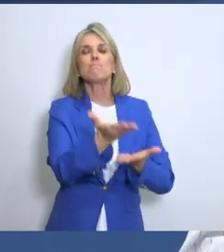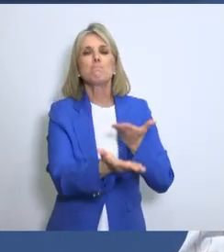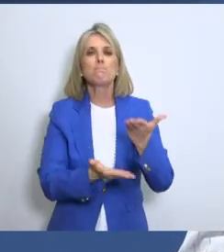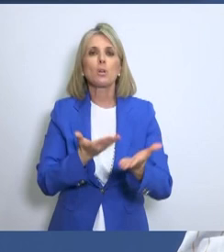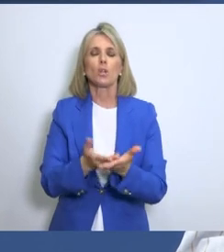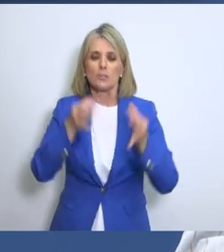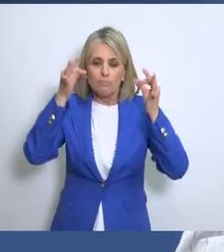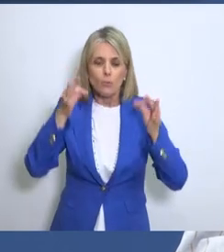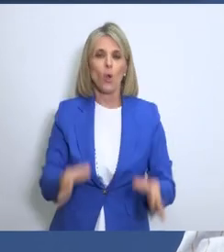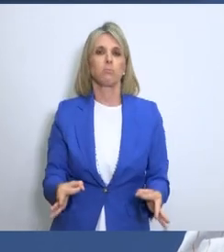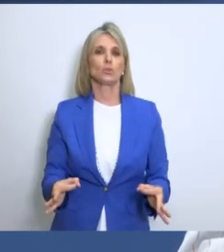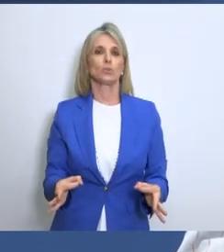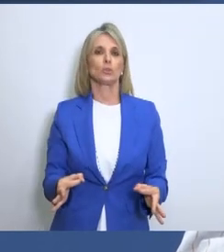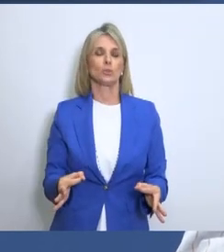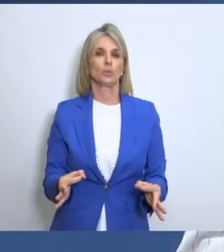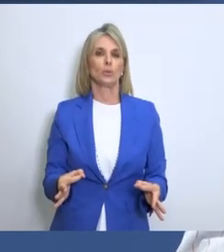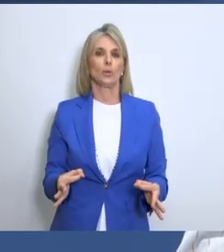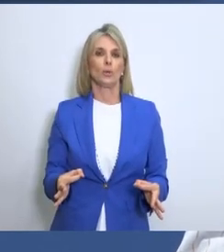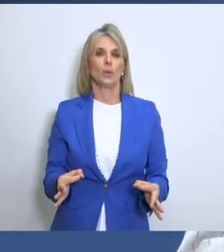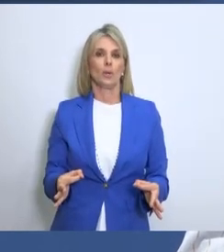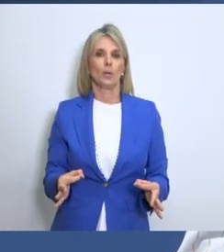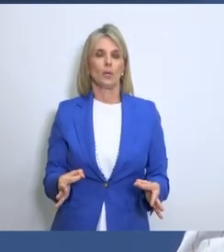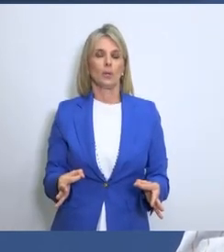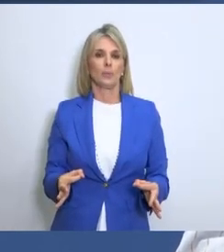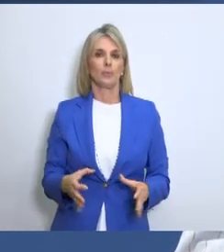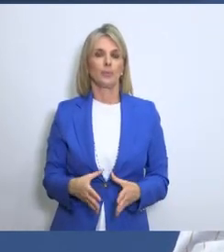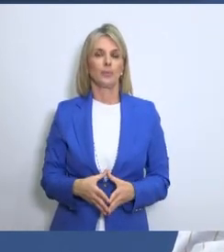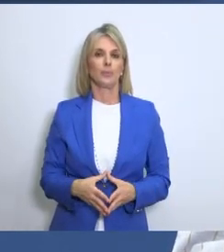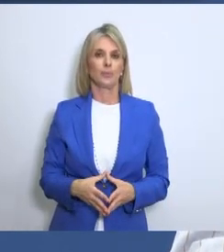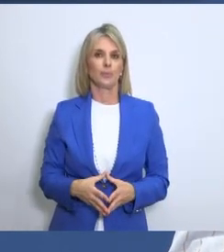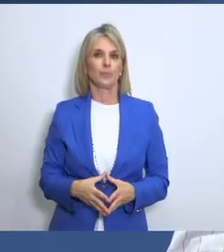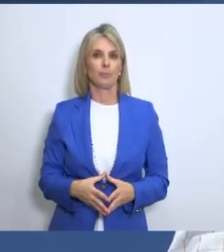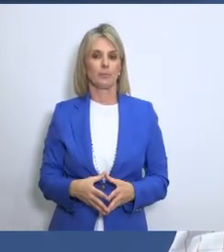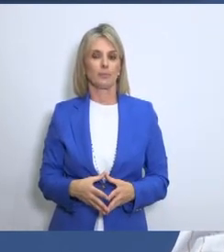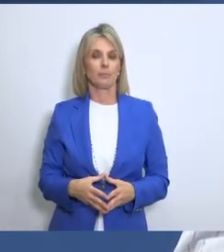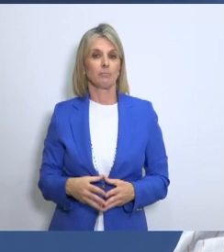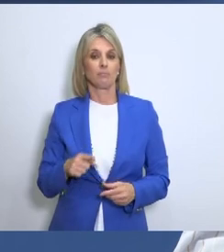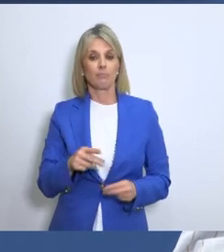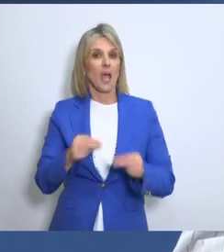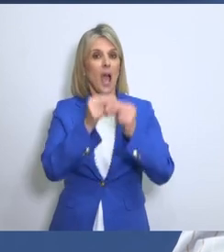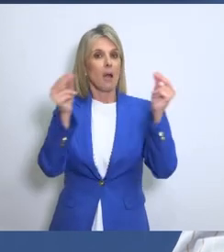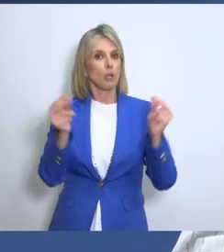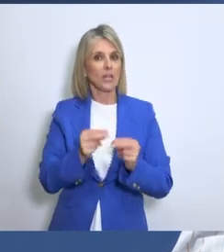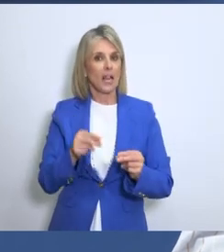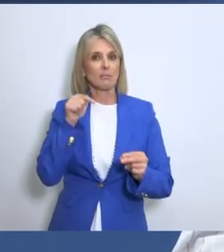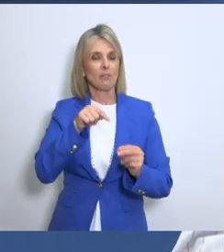ένα σύνολο προτάσεων που σε τελευταία ανάλυση οδηγούν στο